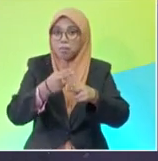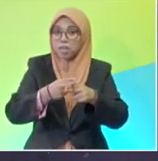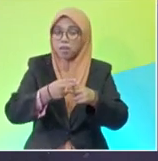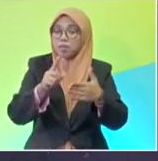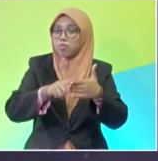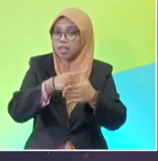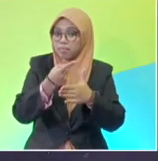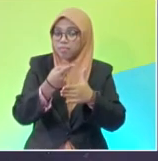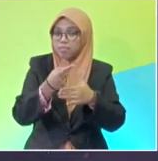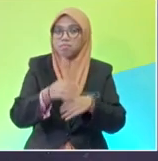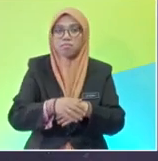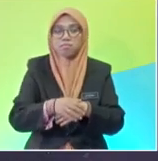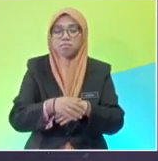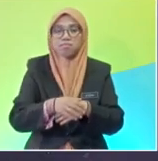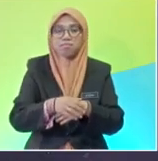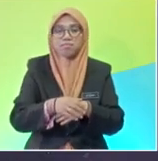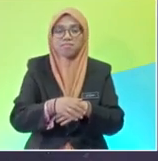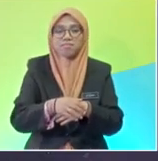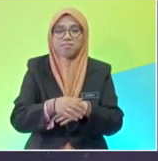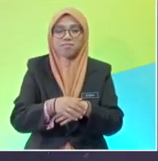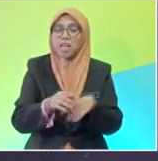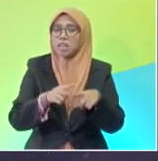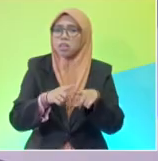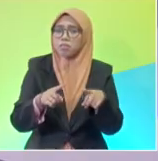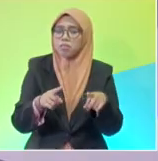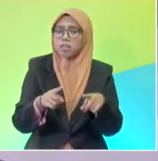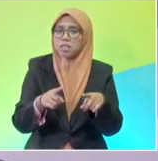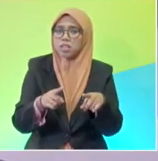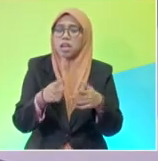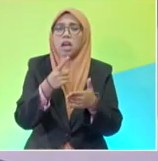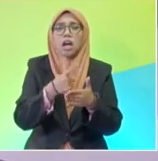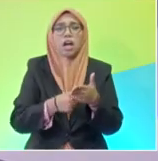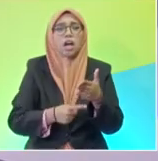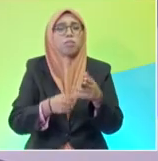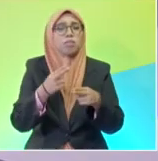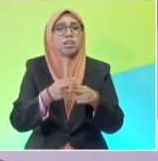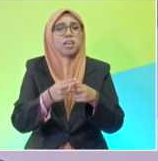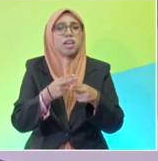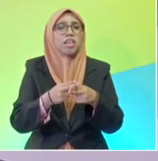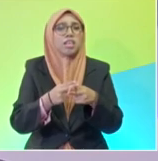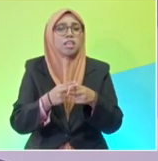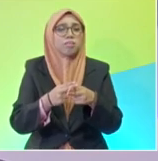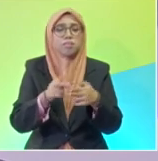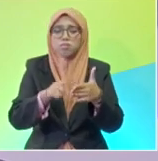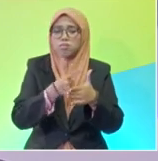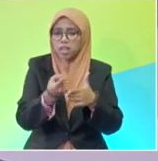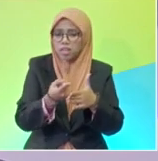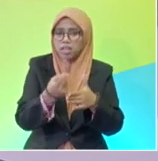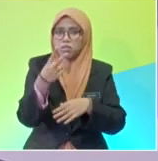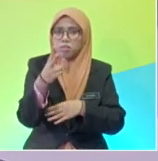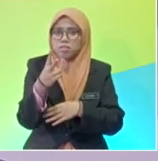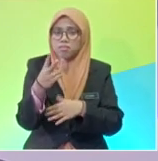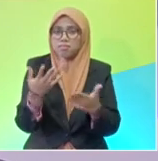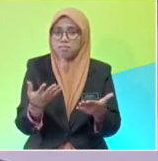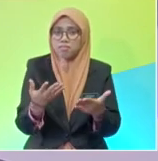kata, dia ada kawan lahir pada bulan 12. Tapi apa nama bulan pada bulan 12 tu, kan? Jadi itulah yang kita nak